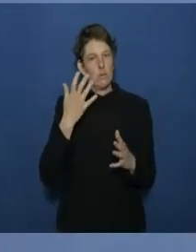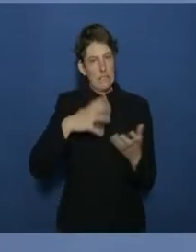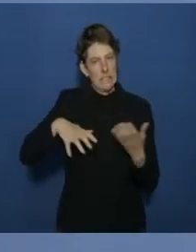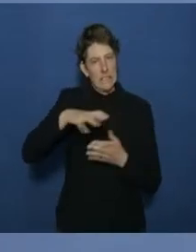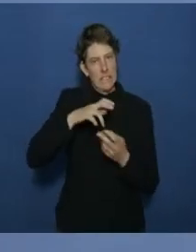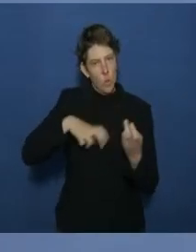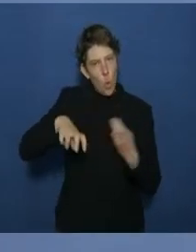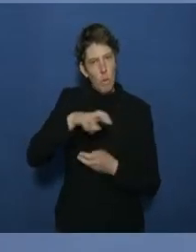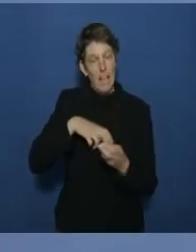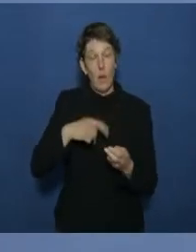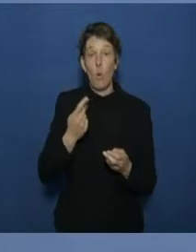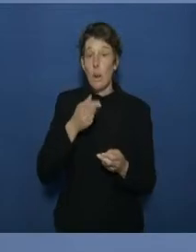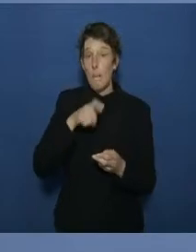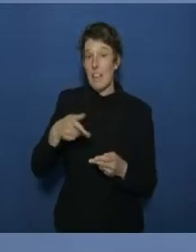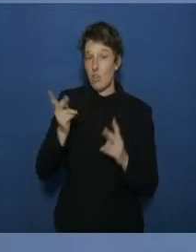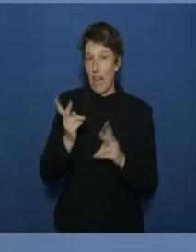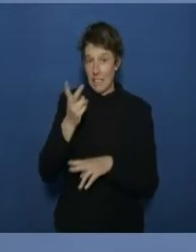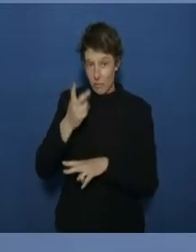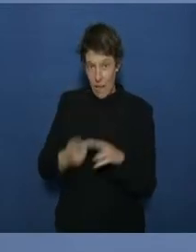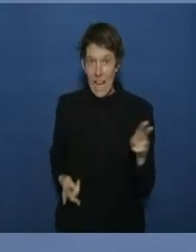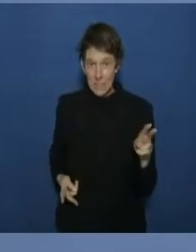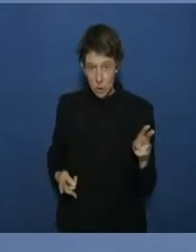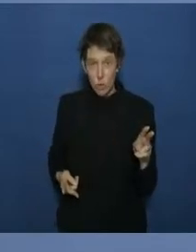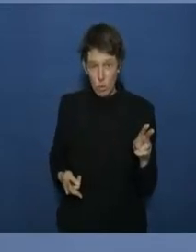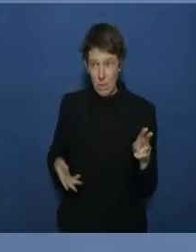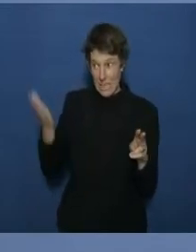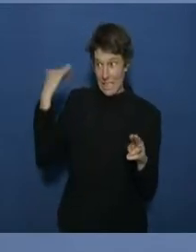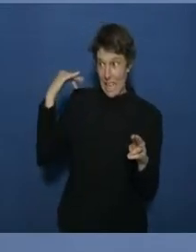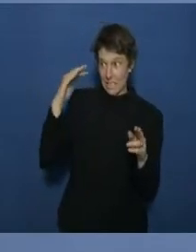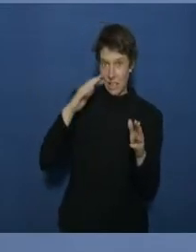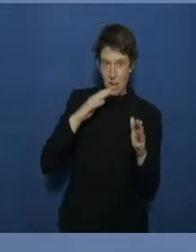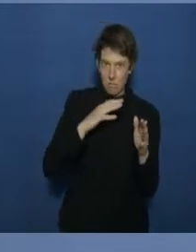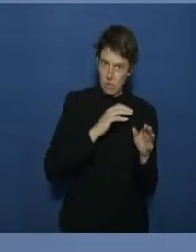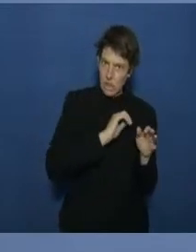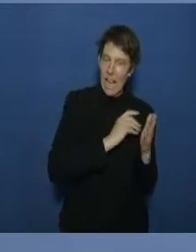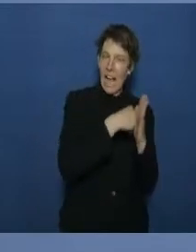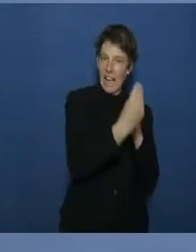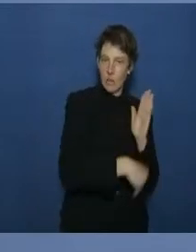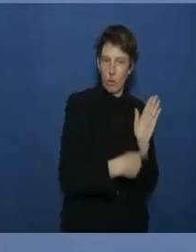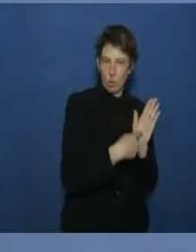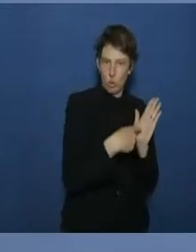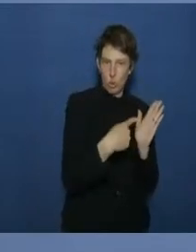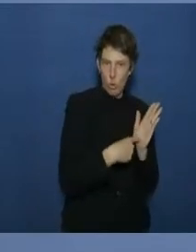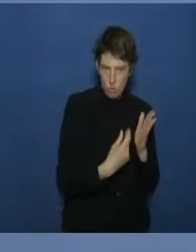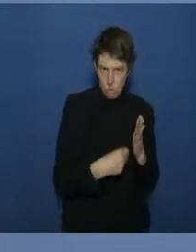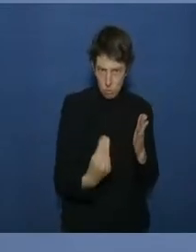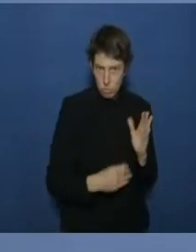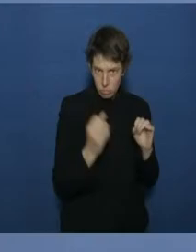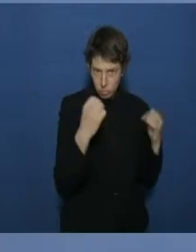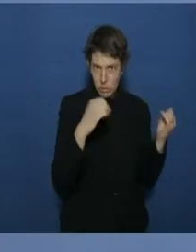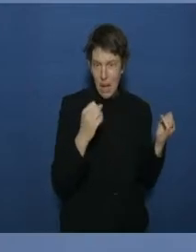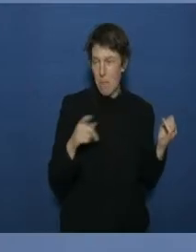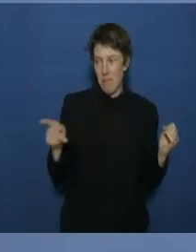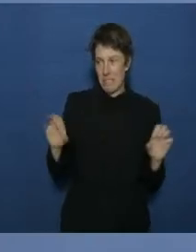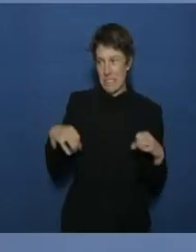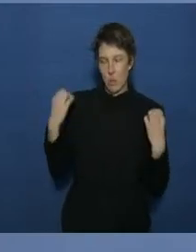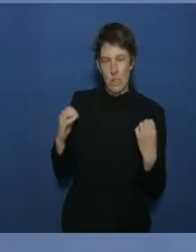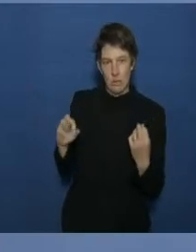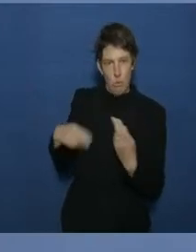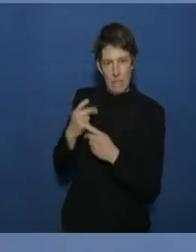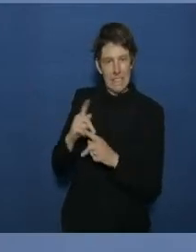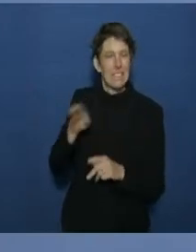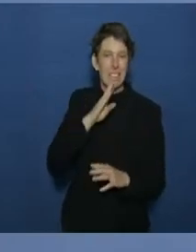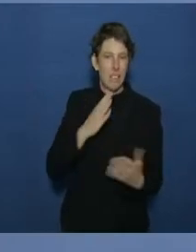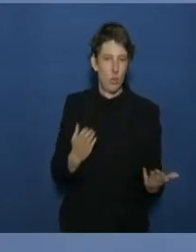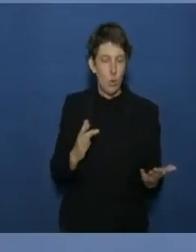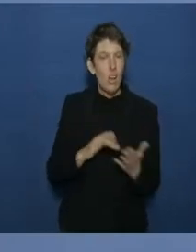verbundenen Menschenrechtsverletzungen. Die gestern verabschiedete Resolution wird aus unserer Sicht diesem Anspruch und der Lage vor Ort aber nicht gerecht, denn sie geht nicht auf